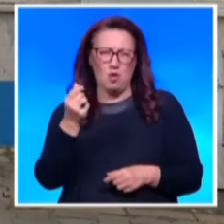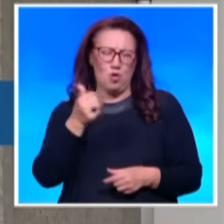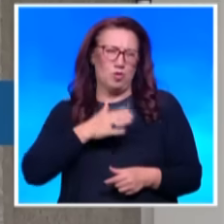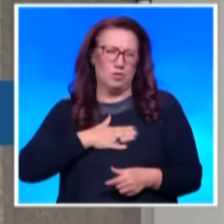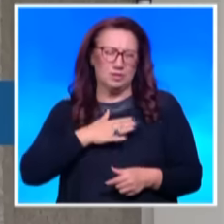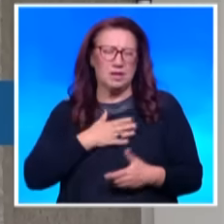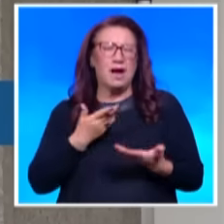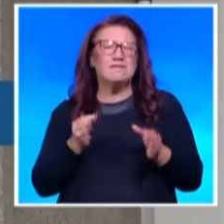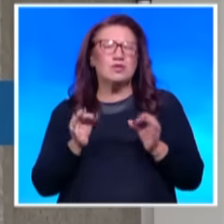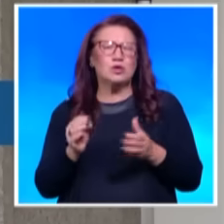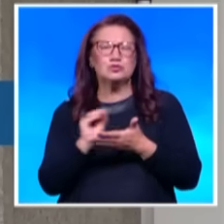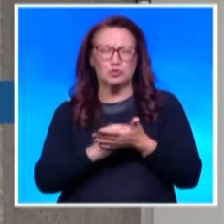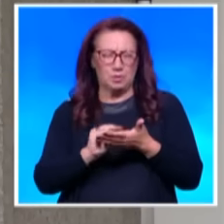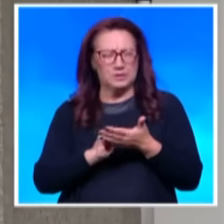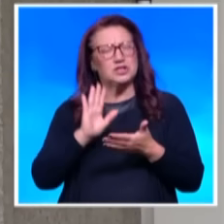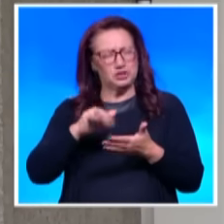и опозицията?